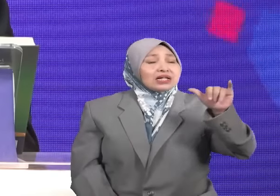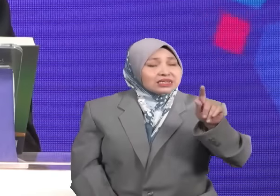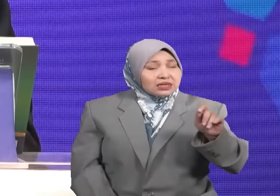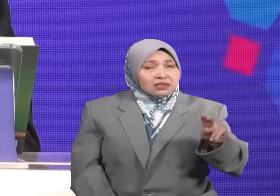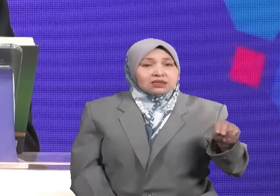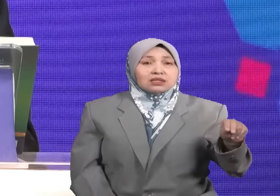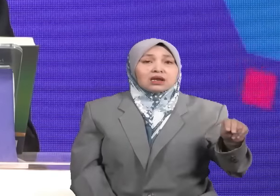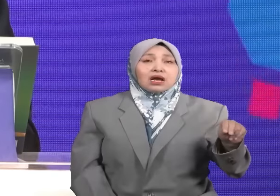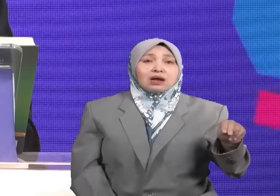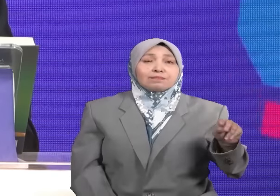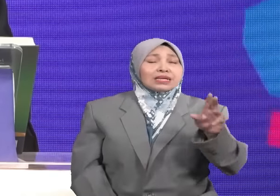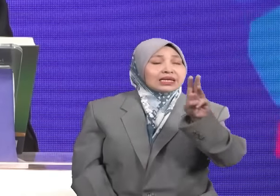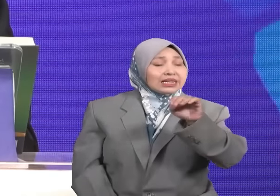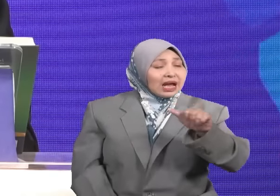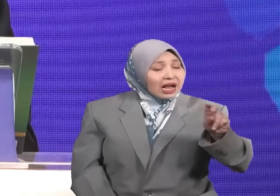minayatin, dibaca